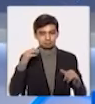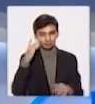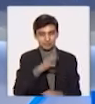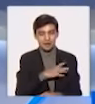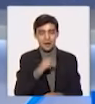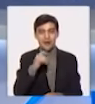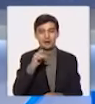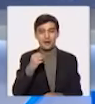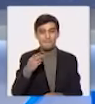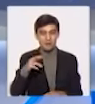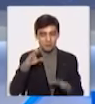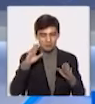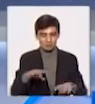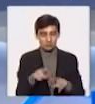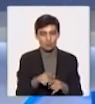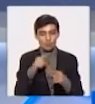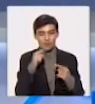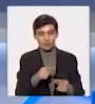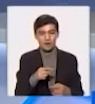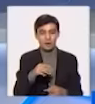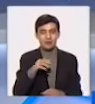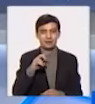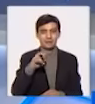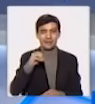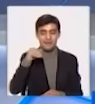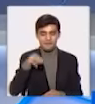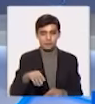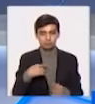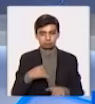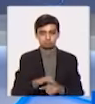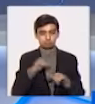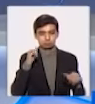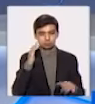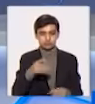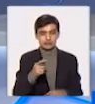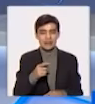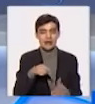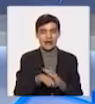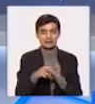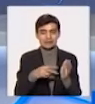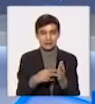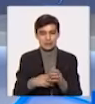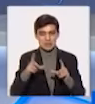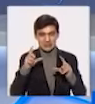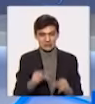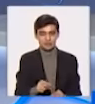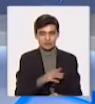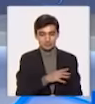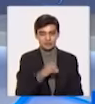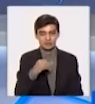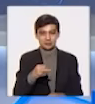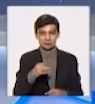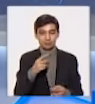Сауд Арабиясы оған қарсы жауап ретінде мұнай өндірісін одан да көбейтіп бағаны тіптен түсіріп жіберді. Бұл қадам әлемдік нарықта